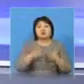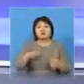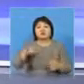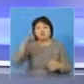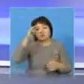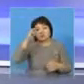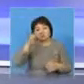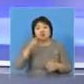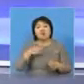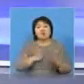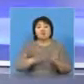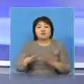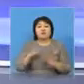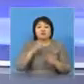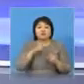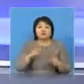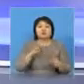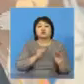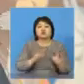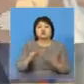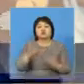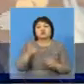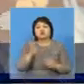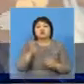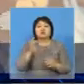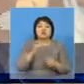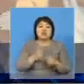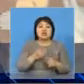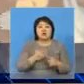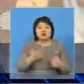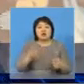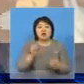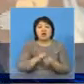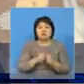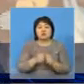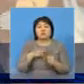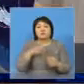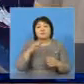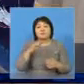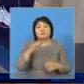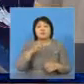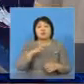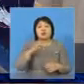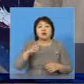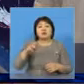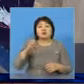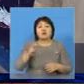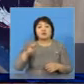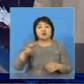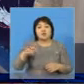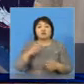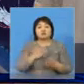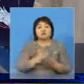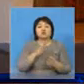Республики Казахстан. Выставку оригинальных скульптур из серебра, стали и натуральных камней скульптора Марата Габдрахманова и коллекцию